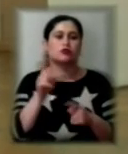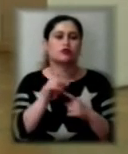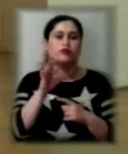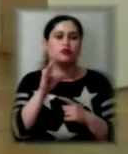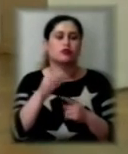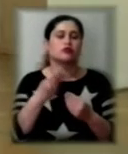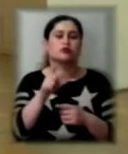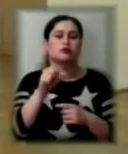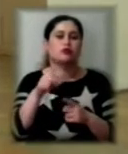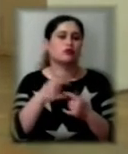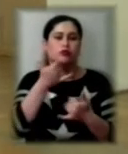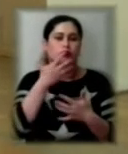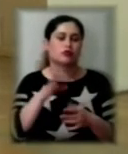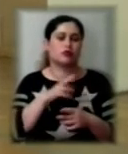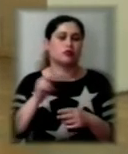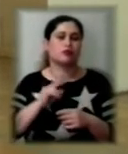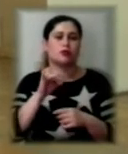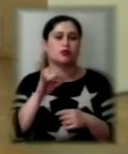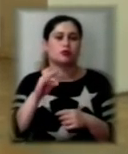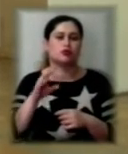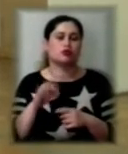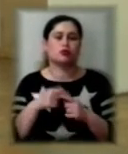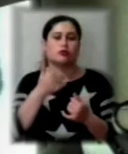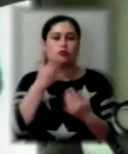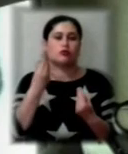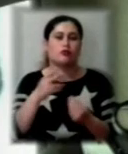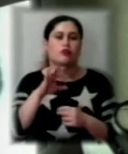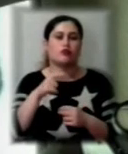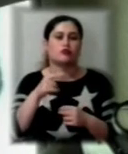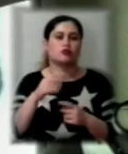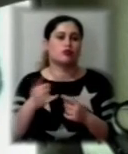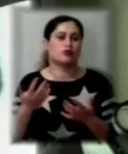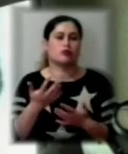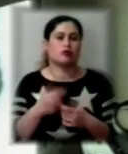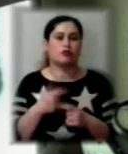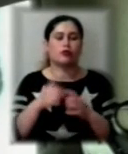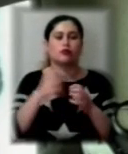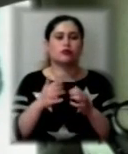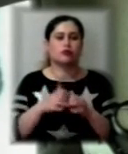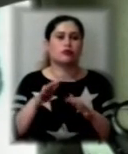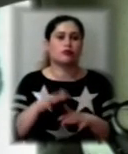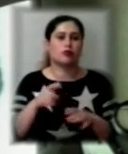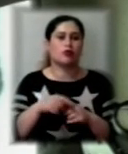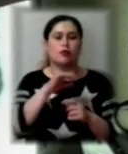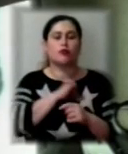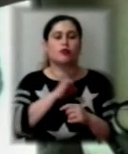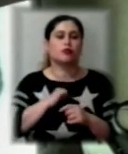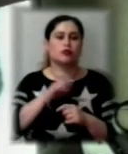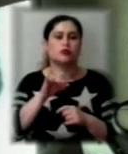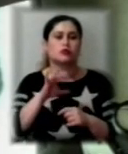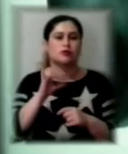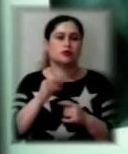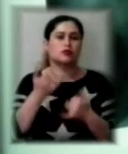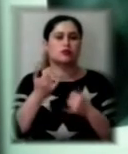він не може бути називати медичним і не можна надавати послугу ніяку медичну. У Херсонському міському протитуберкульозному диспансері зараз